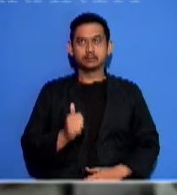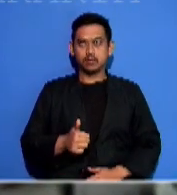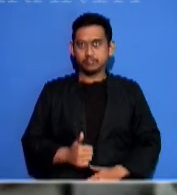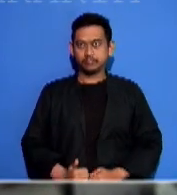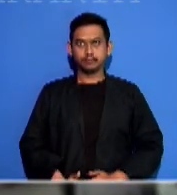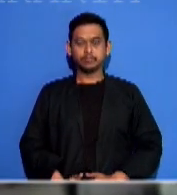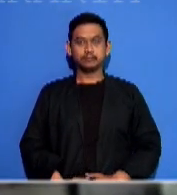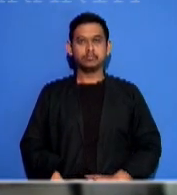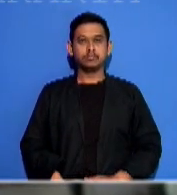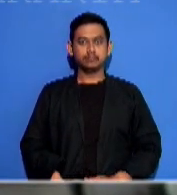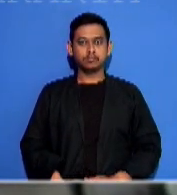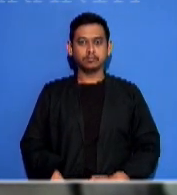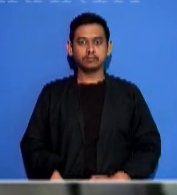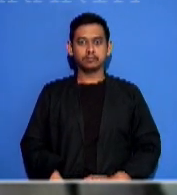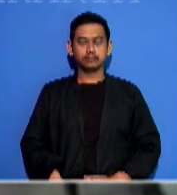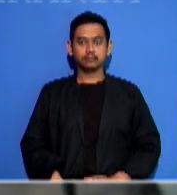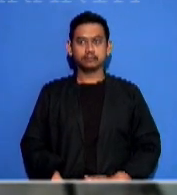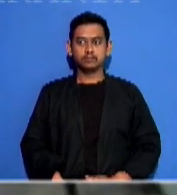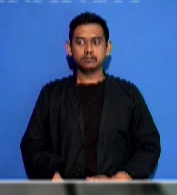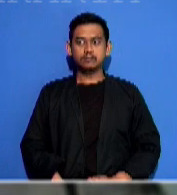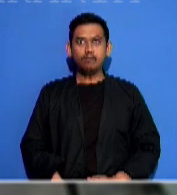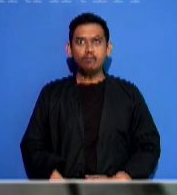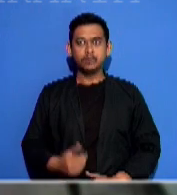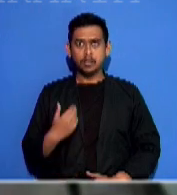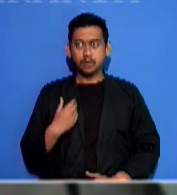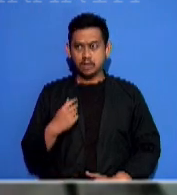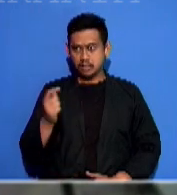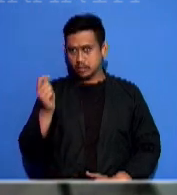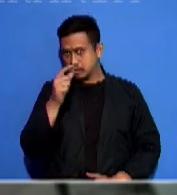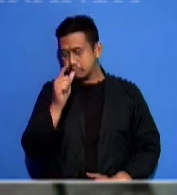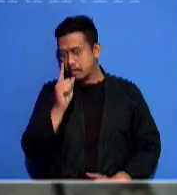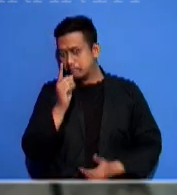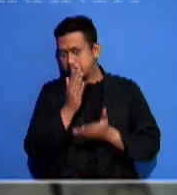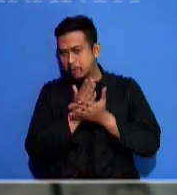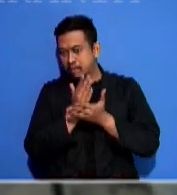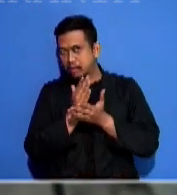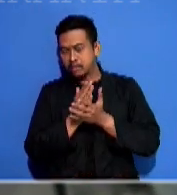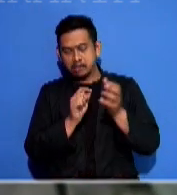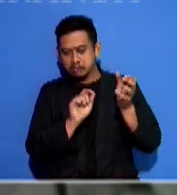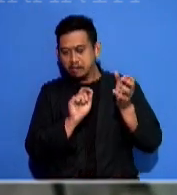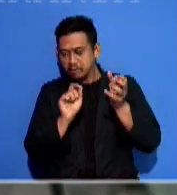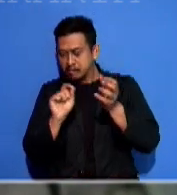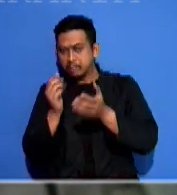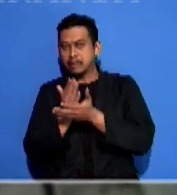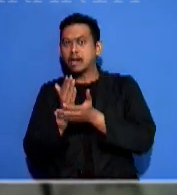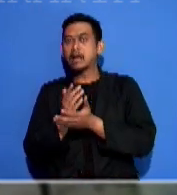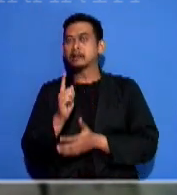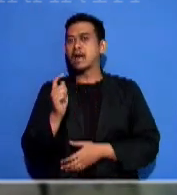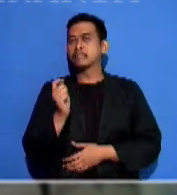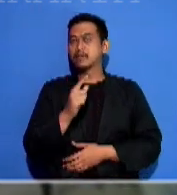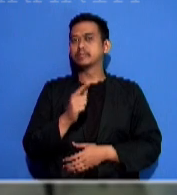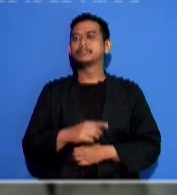kados pundi? Mangke enten tanggale, Pak. Ditanggali. Sak menika damelipun